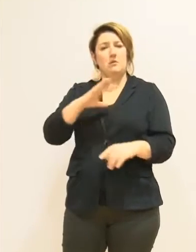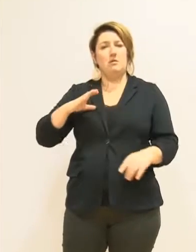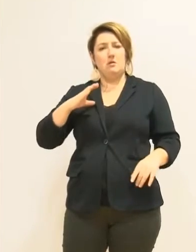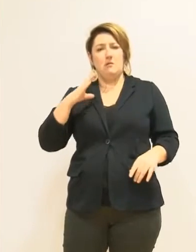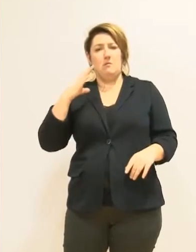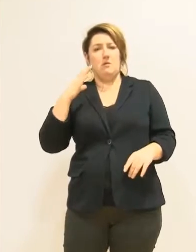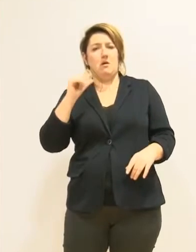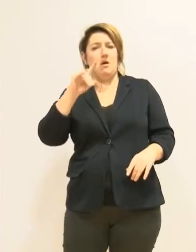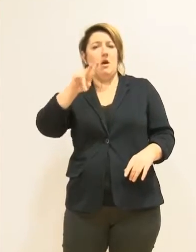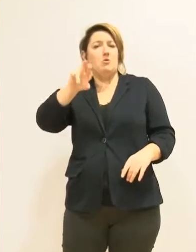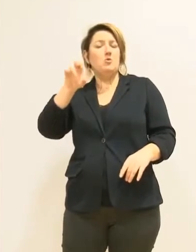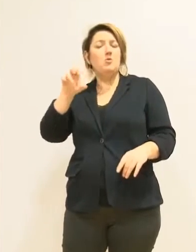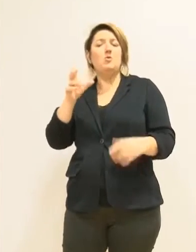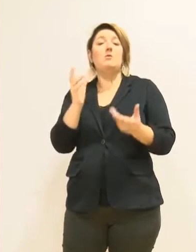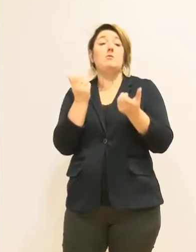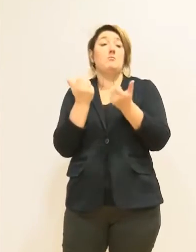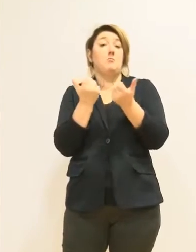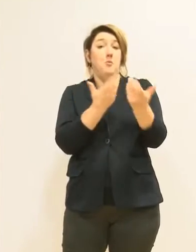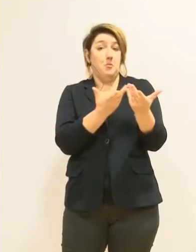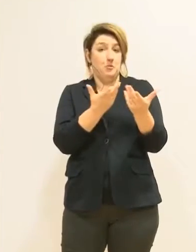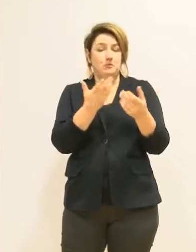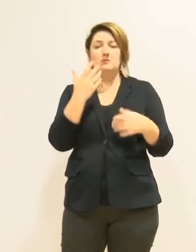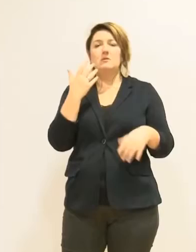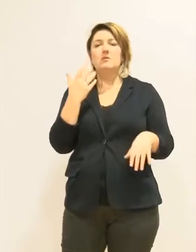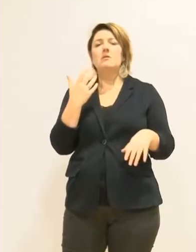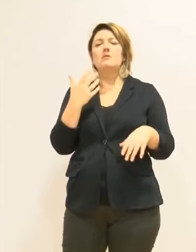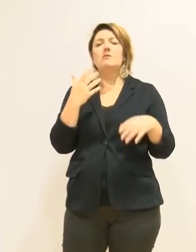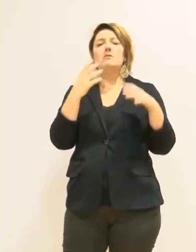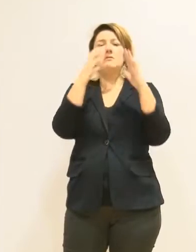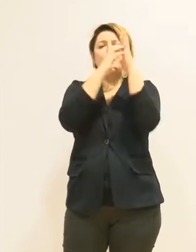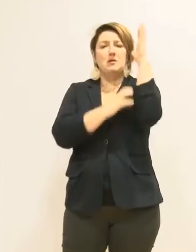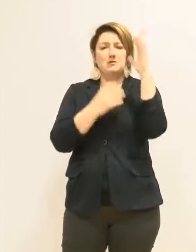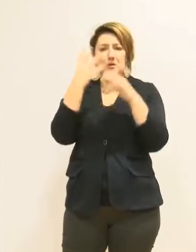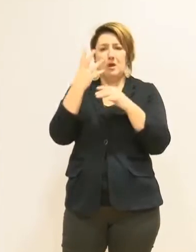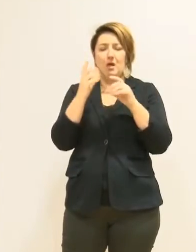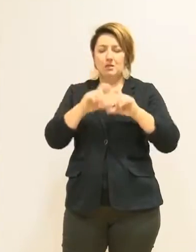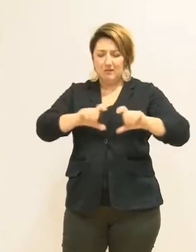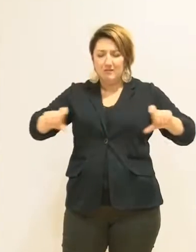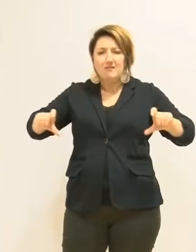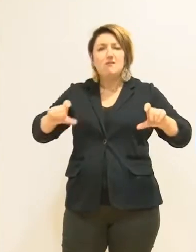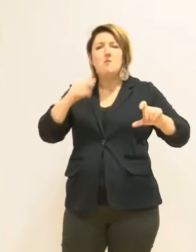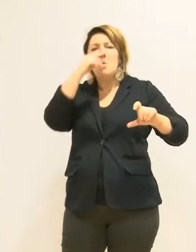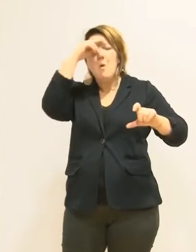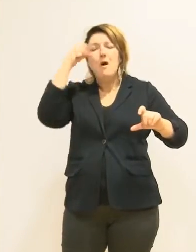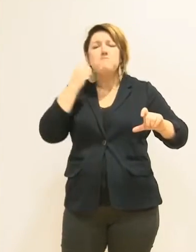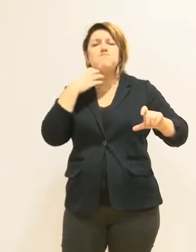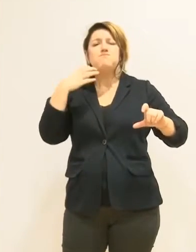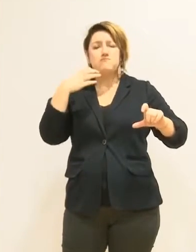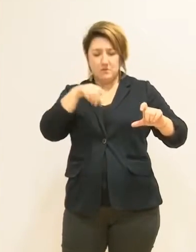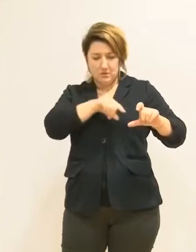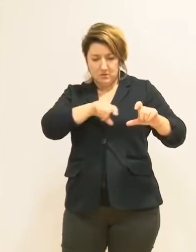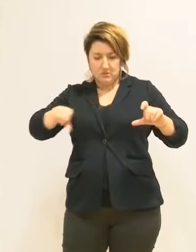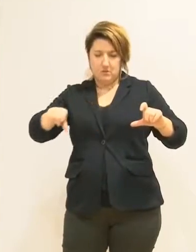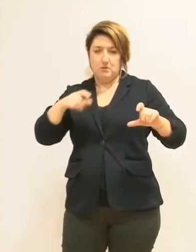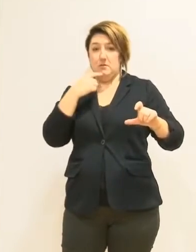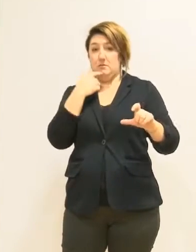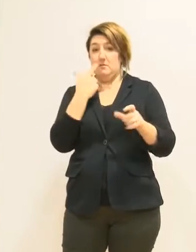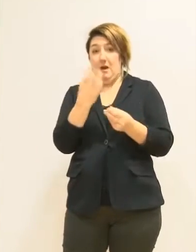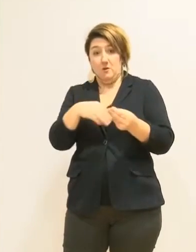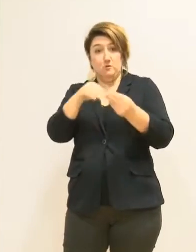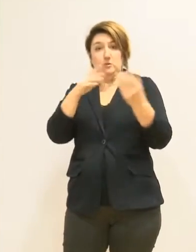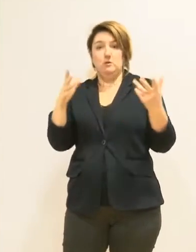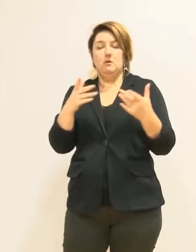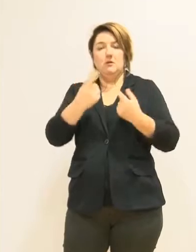afin d'ajouter dans le gras des 4 délibérations un paragraphe qui dirait de créer un comité de